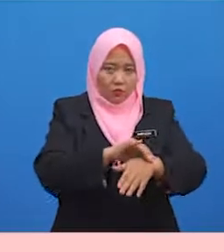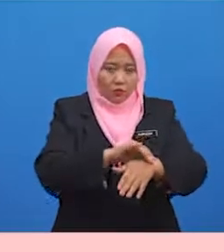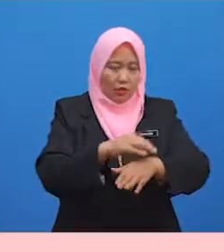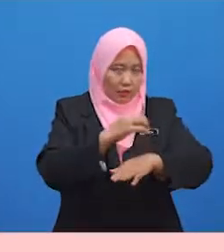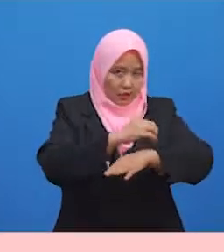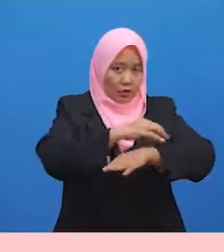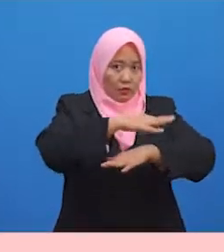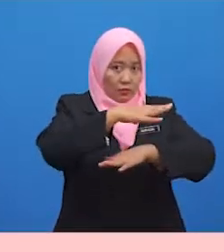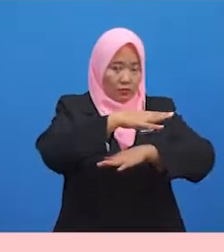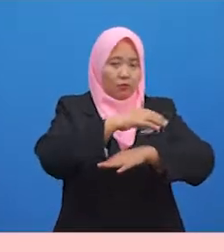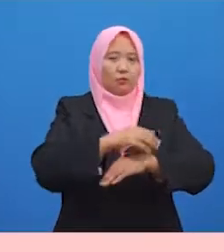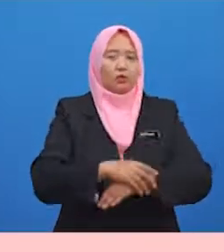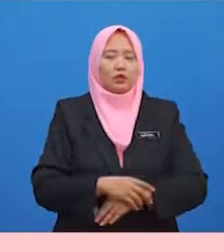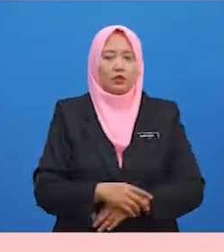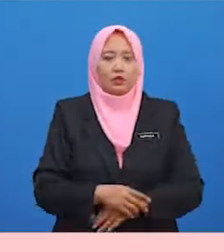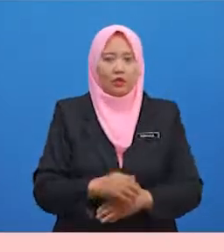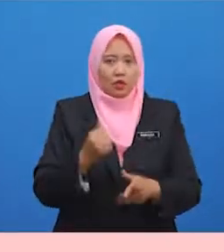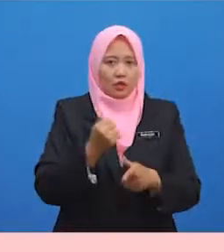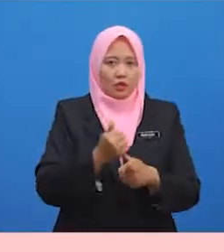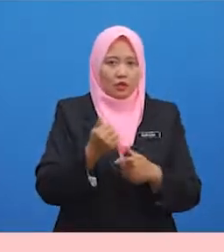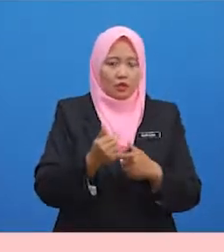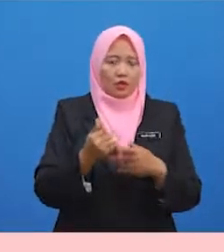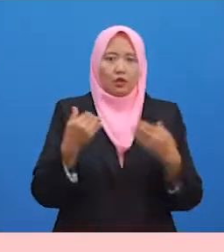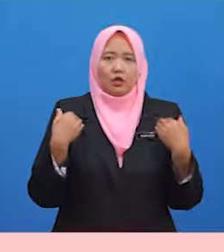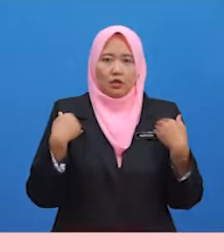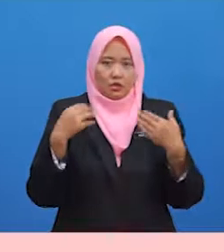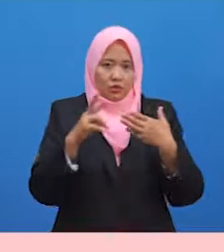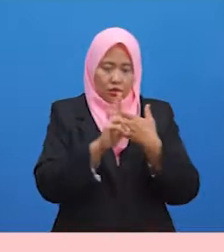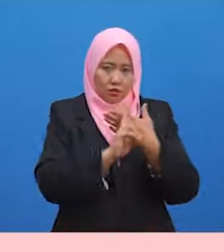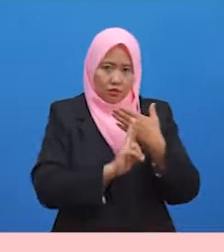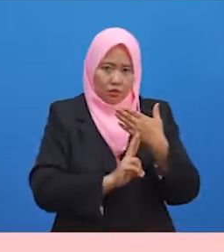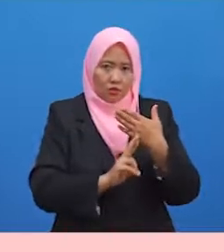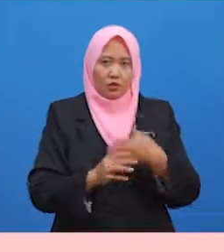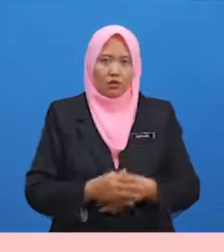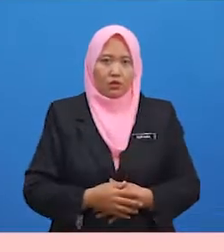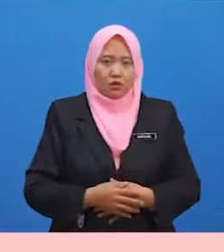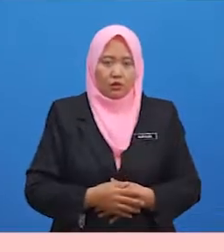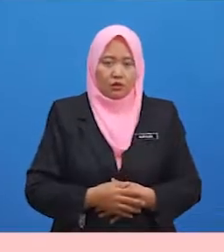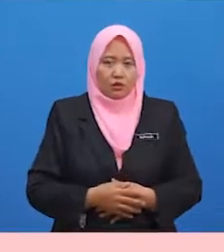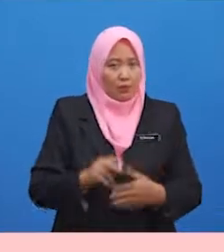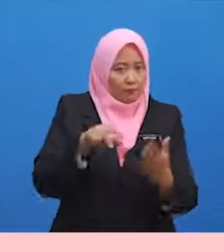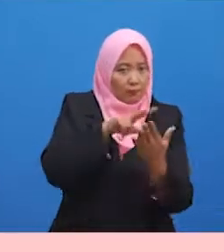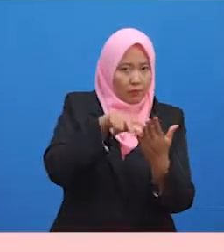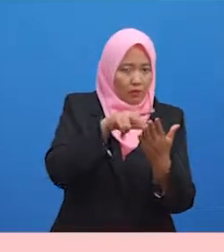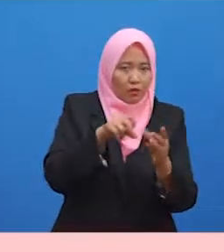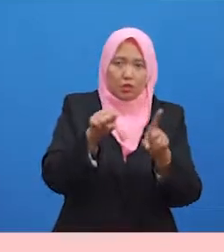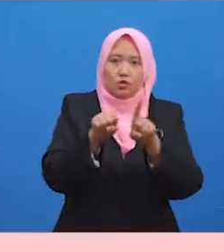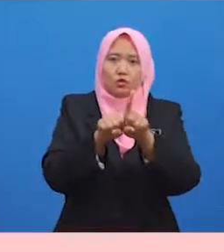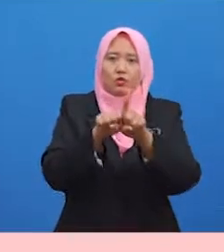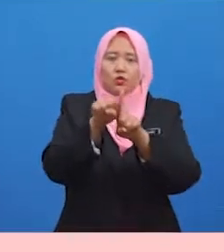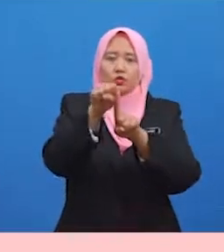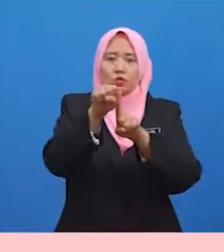lebam, bengkak atau terdapat pendarahan. Periksa suhu badan mangsa.